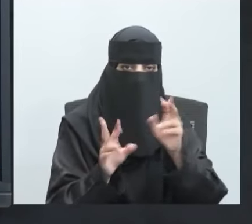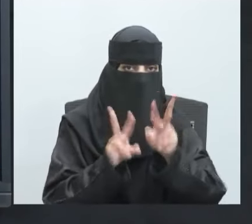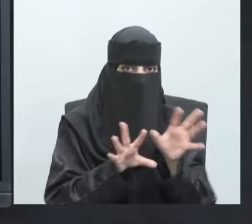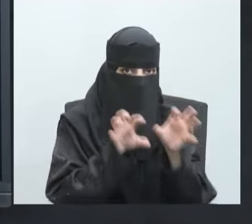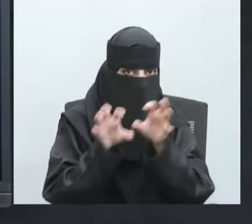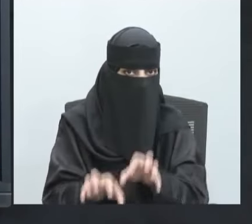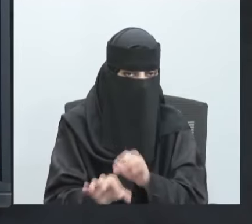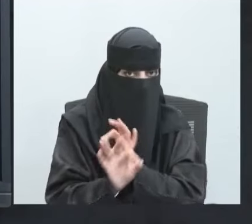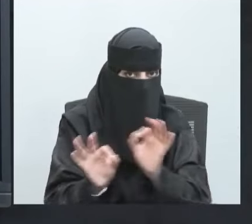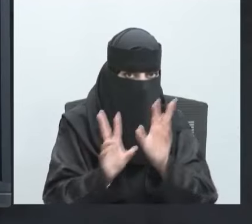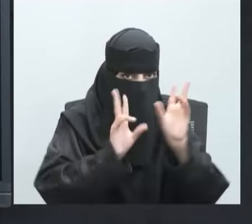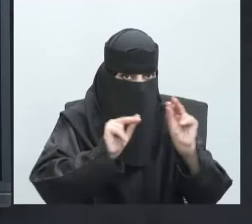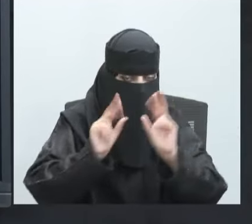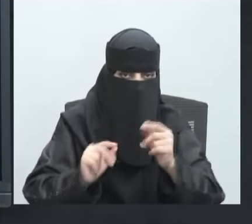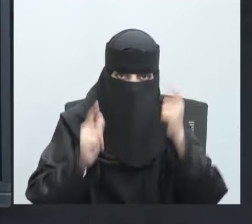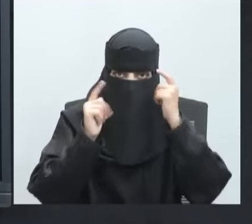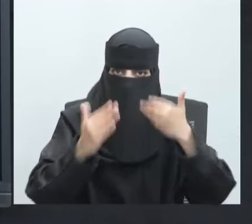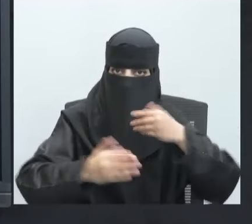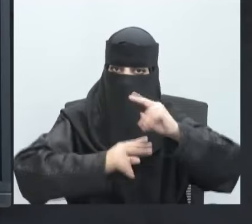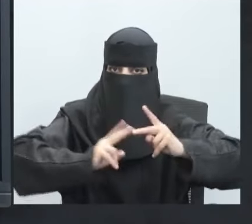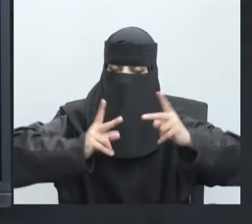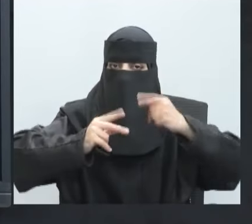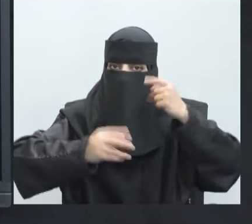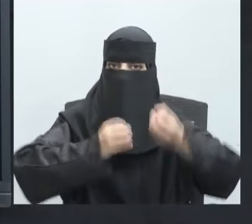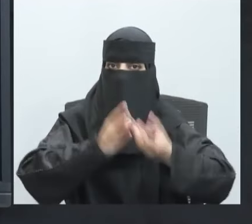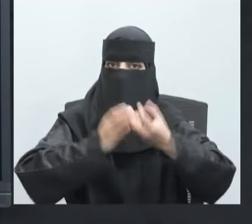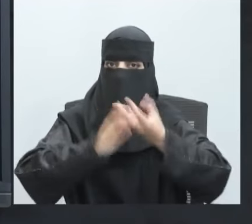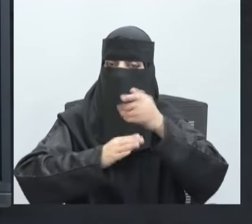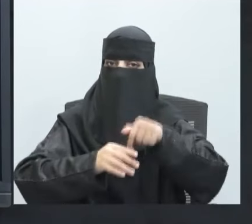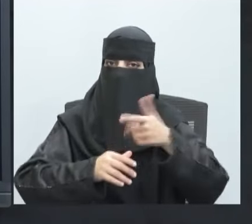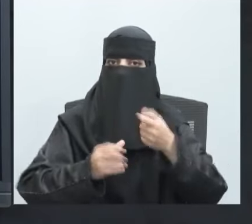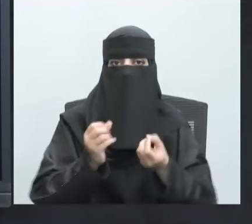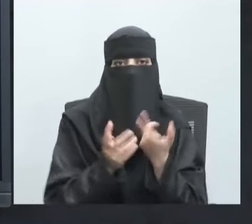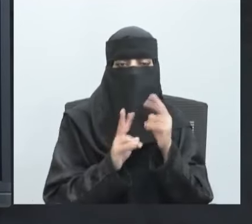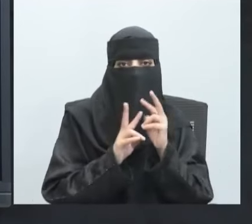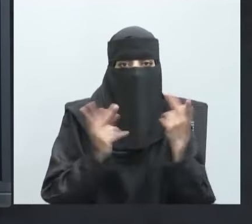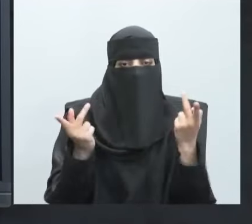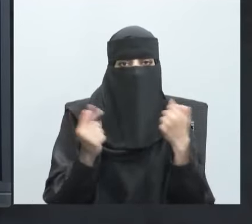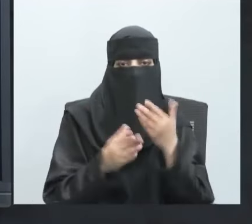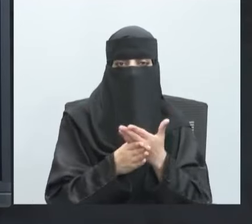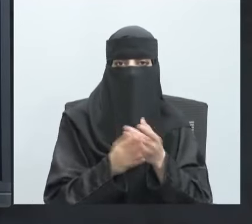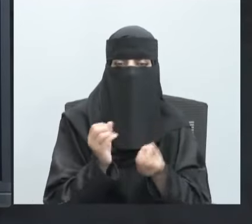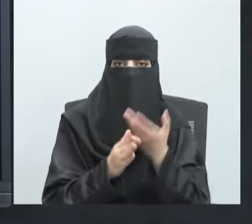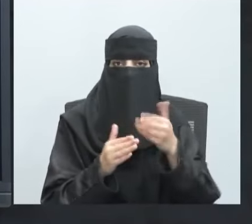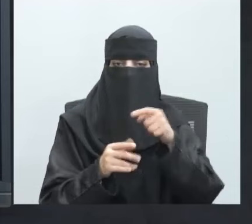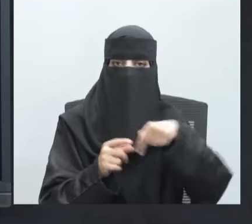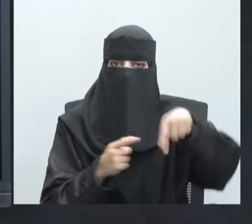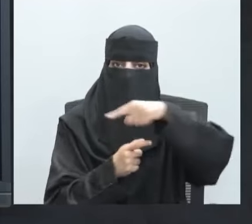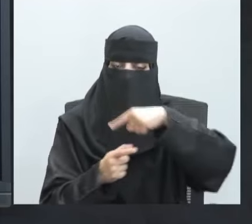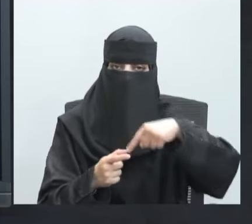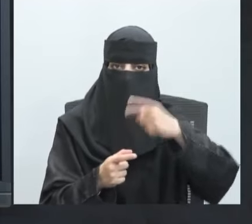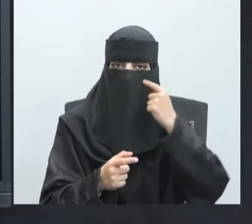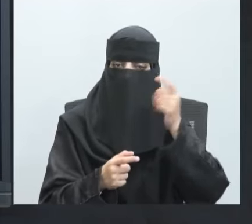وضعناها لاننا لا نعلم ما هي المتغيرات التي تحدث لنا اولا وما هي المتغيرات التي ربما تحدث من حولنا